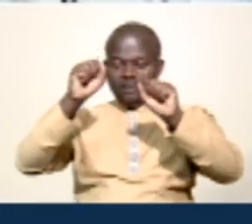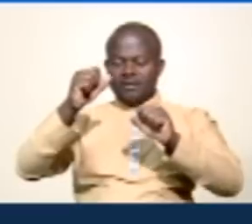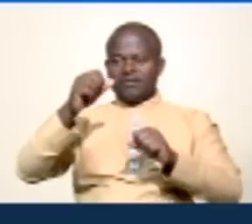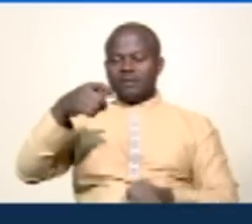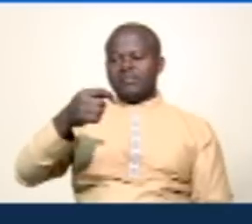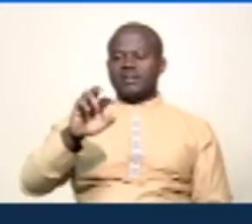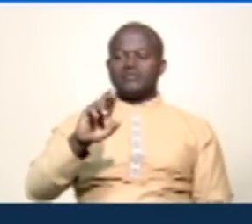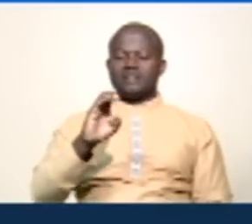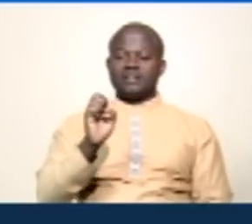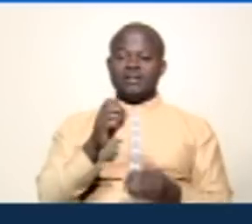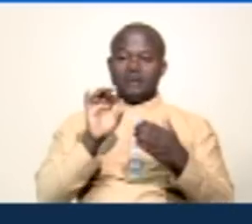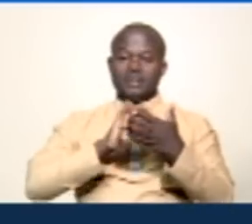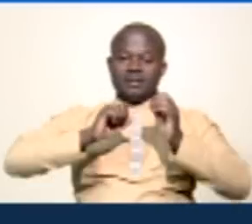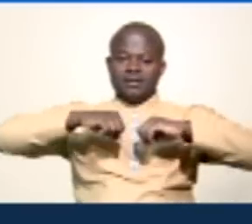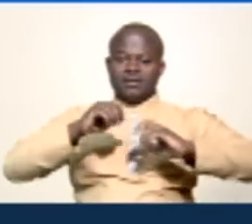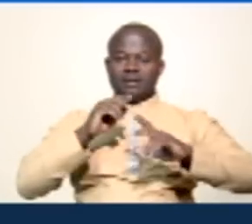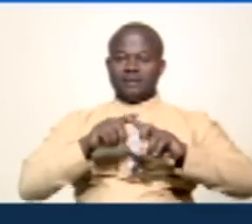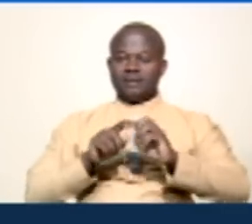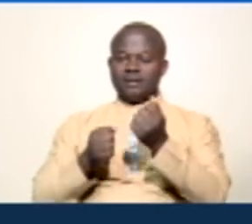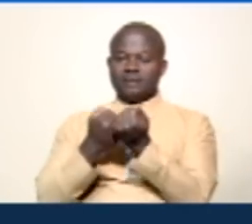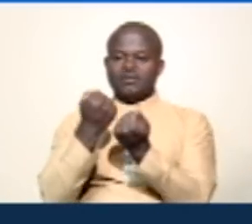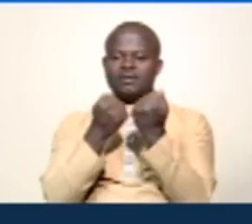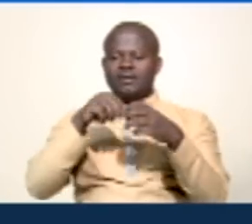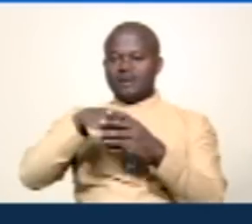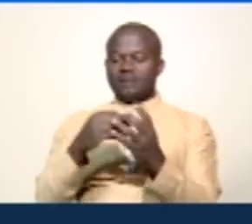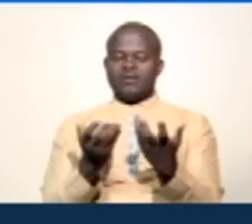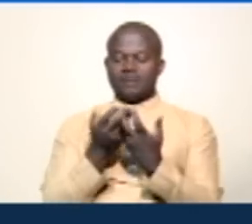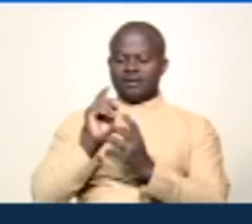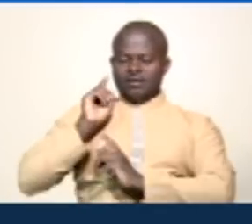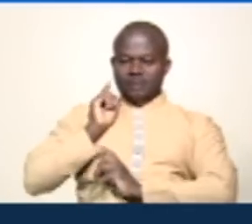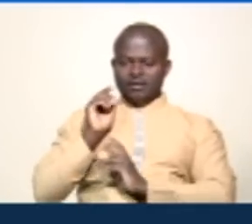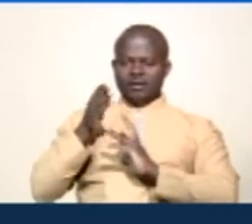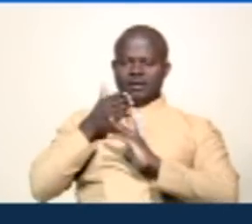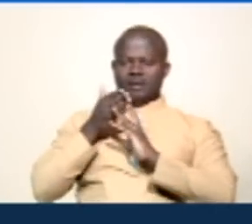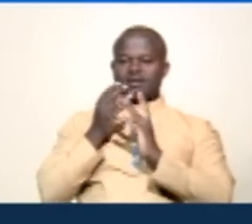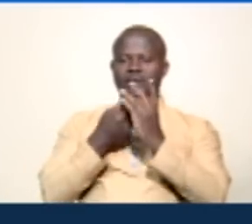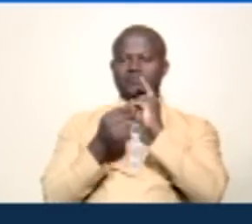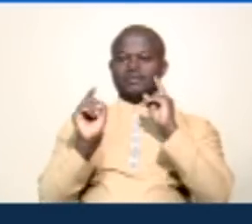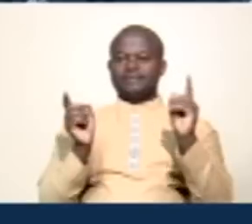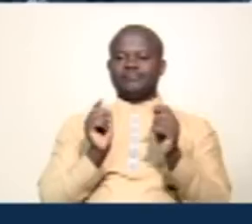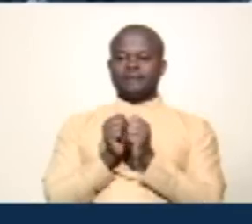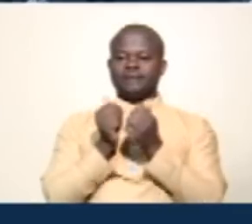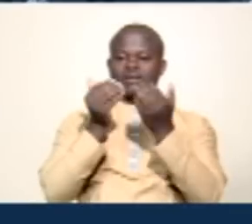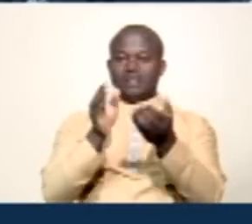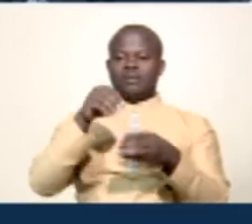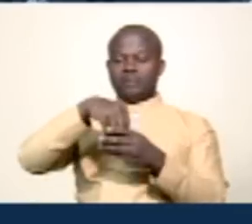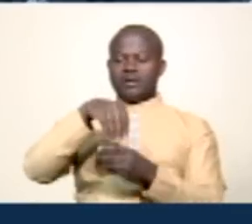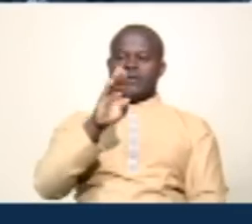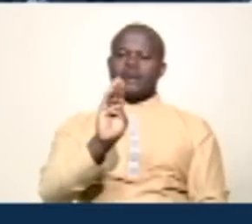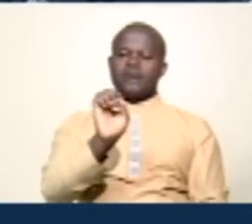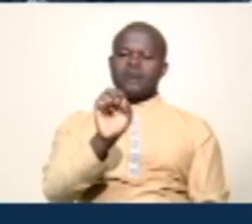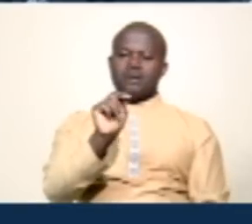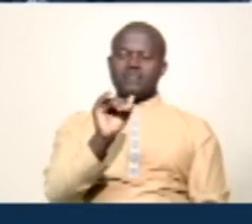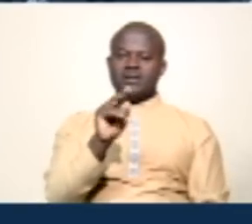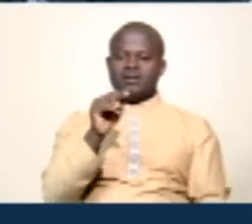hakaba harasinywa amasezerano anyuranye y'ubutwererane harimo najyanye n'umutekano hagati y'impande zombi. Aho muri Benin, Perezida